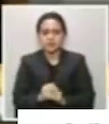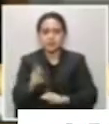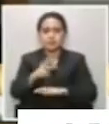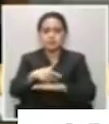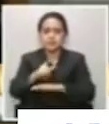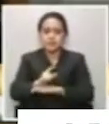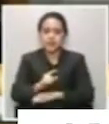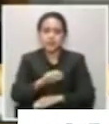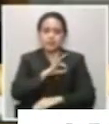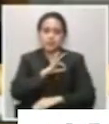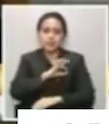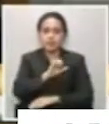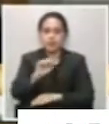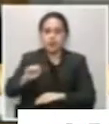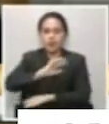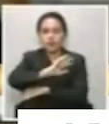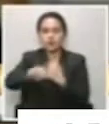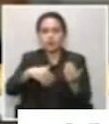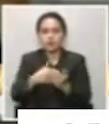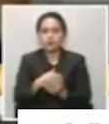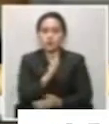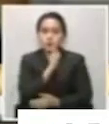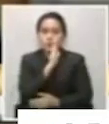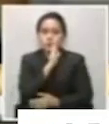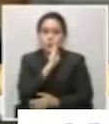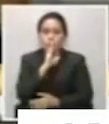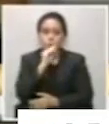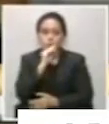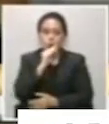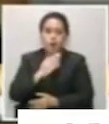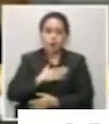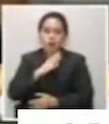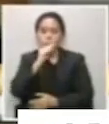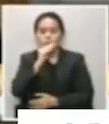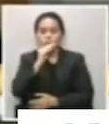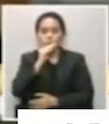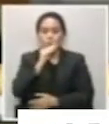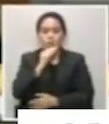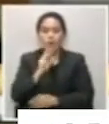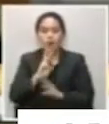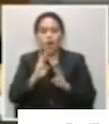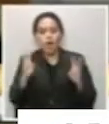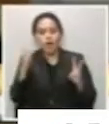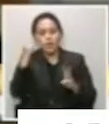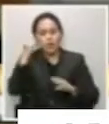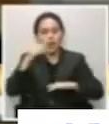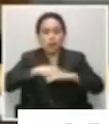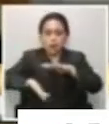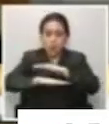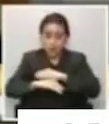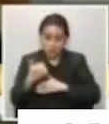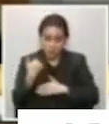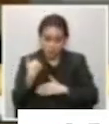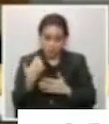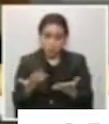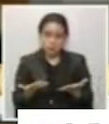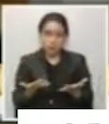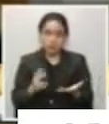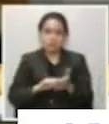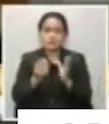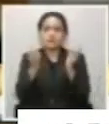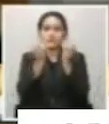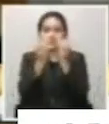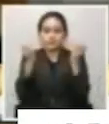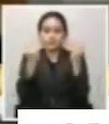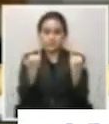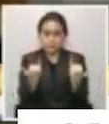สมาชิกอาจจะกล่าวว่าผมกล่าวลอยๆมีหลักฐานอะไรรัฐธรรมนูญฉ